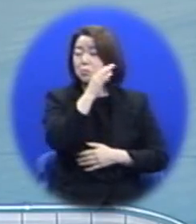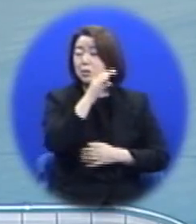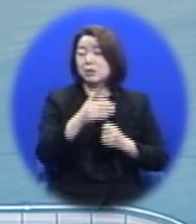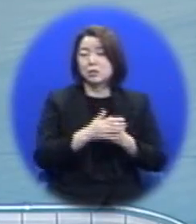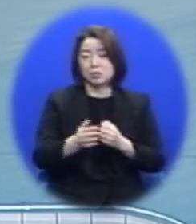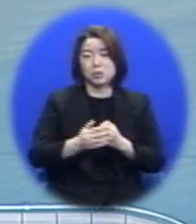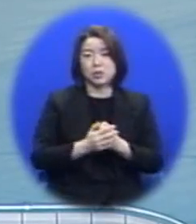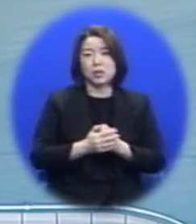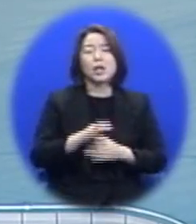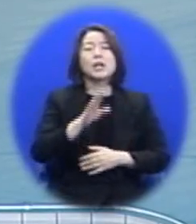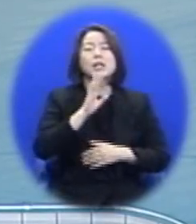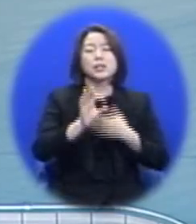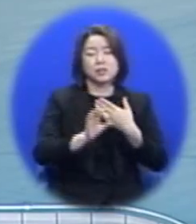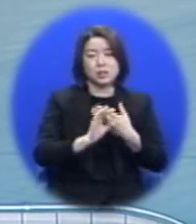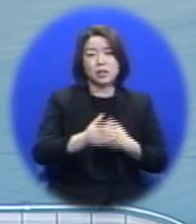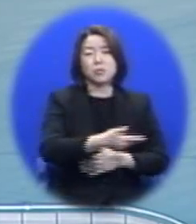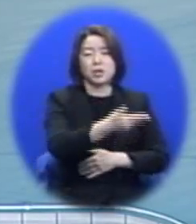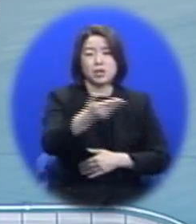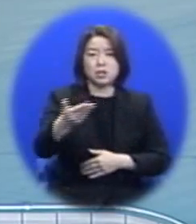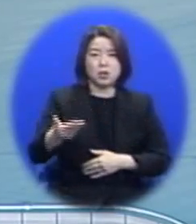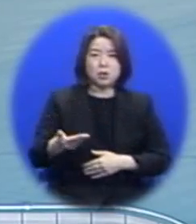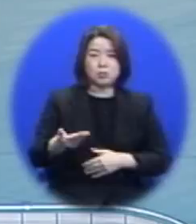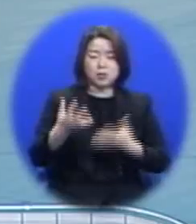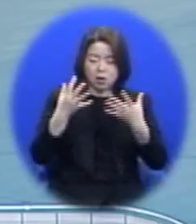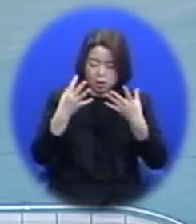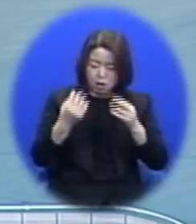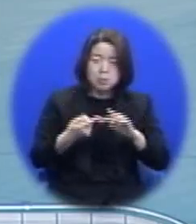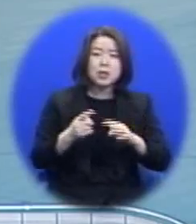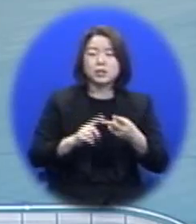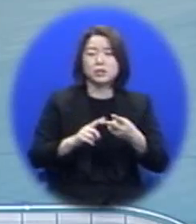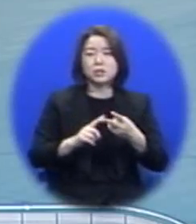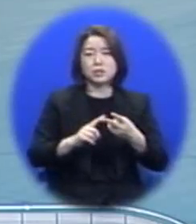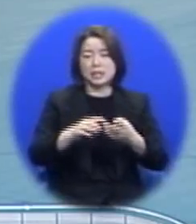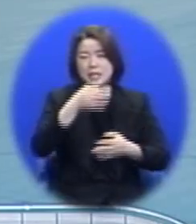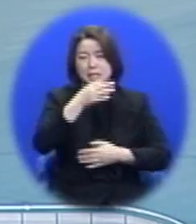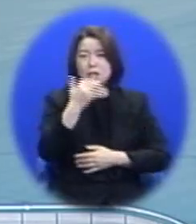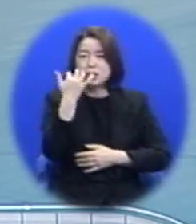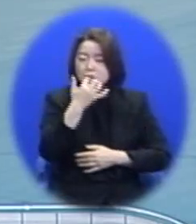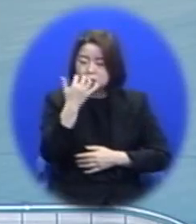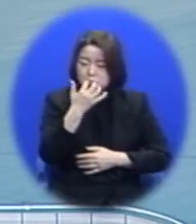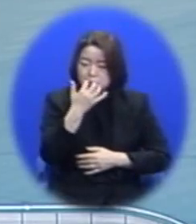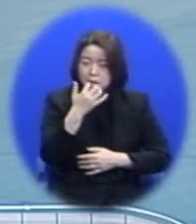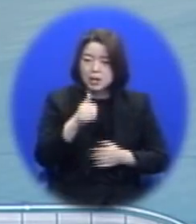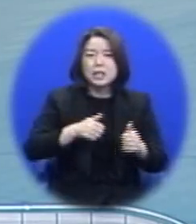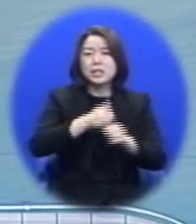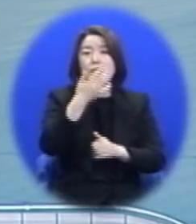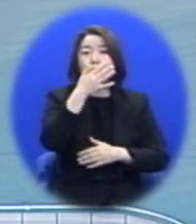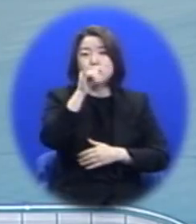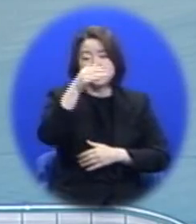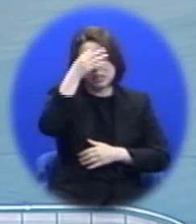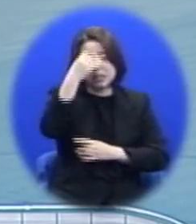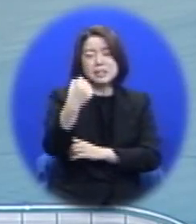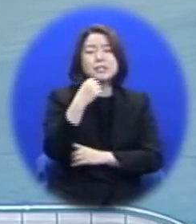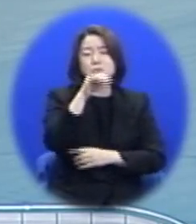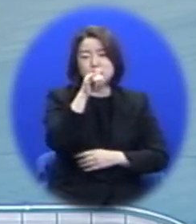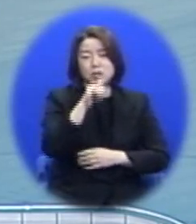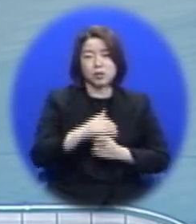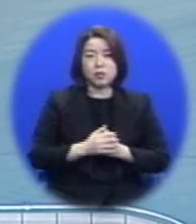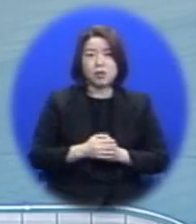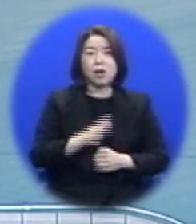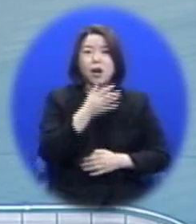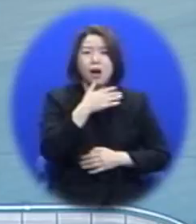여러분은 얼마든지 탐심을 이길 수 있고 음란을 이길 수 있는 능력을 가지고 있는 겁니다.